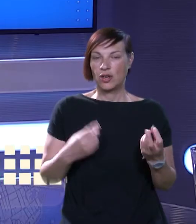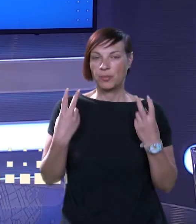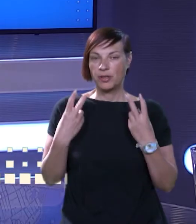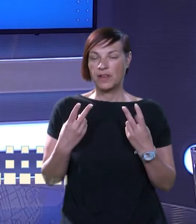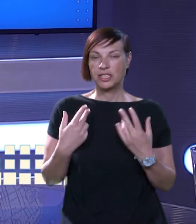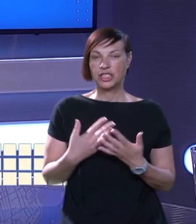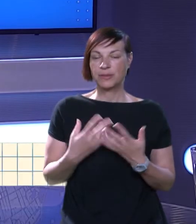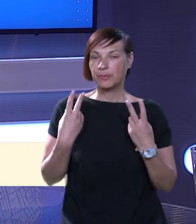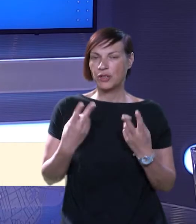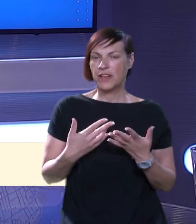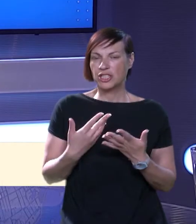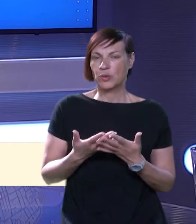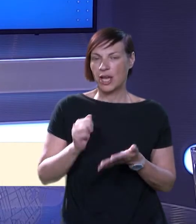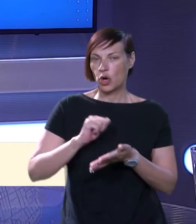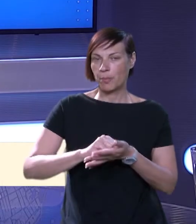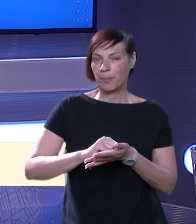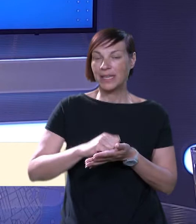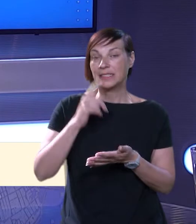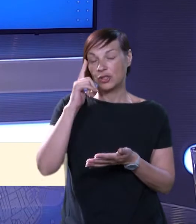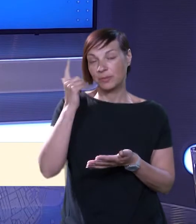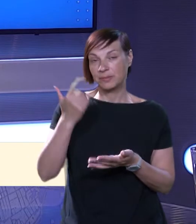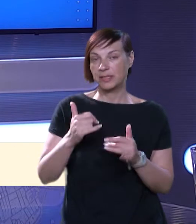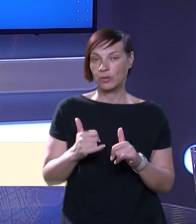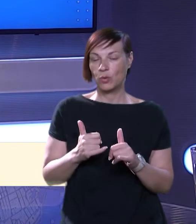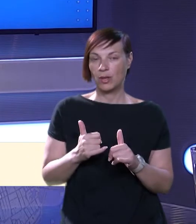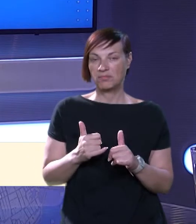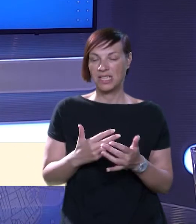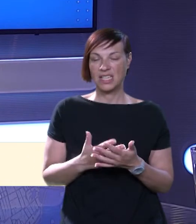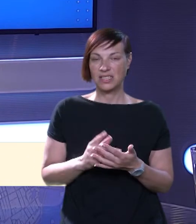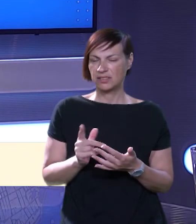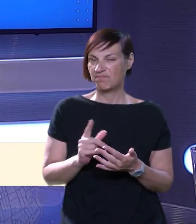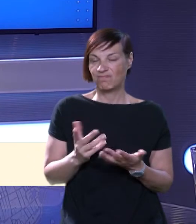bio važan. Bio je važan i u ovom nekom medijskom smislu u kojem danas